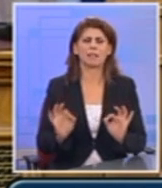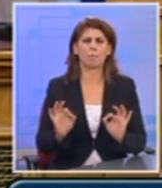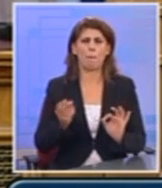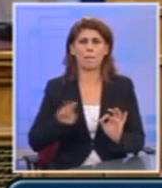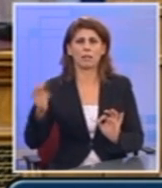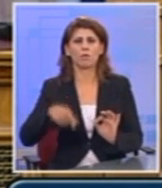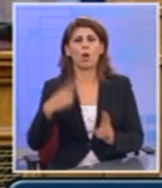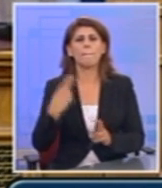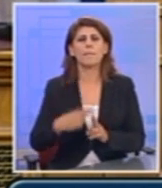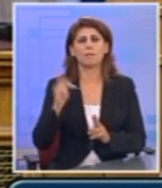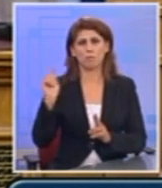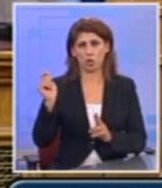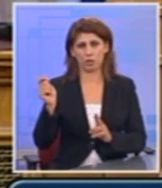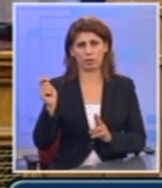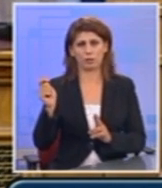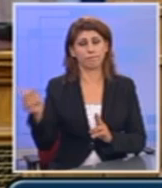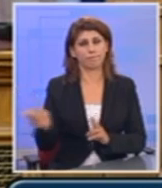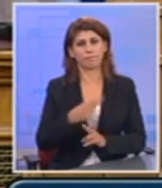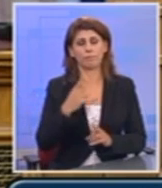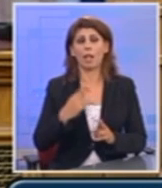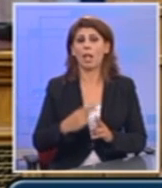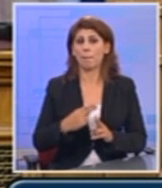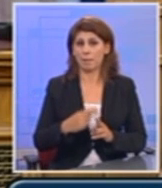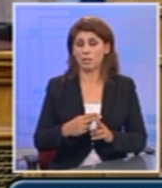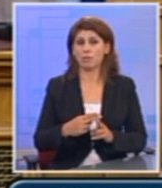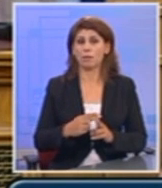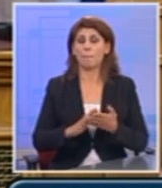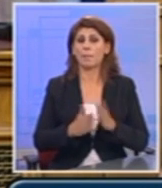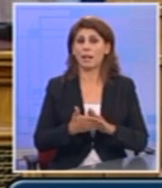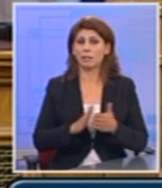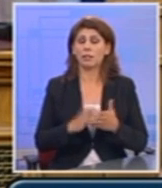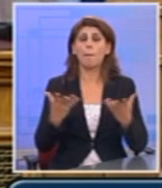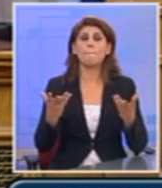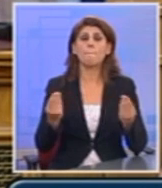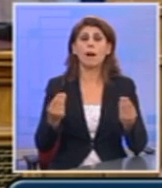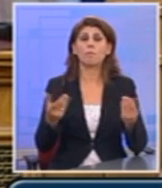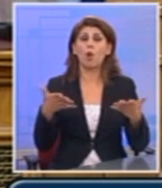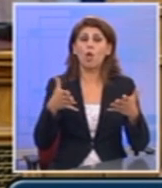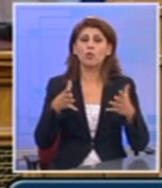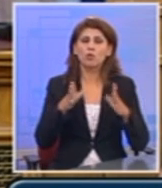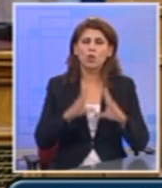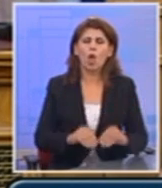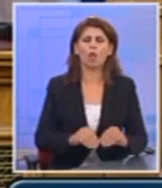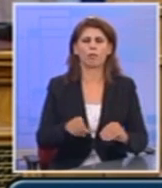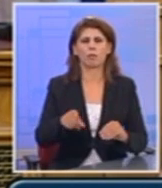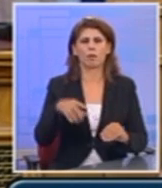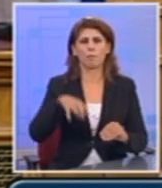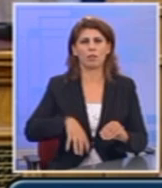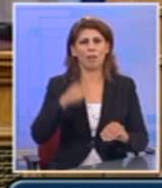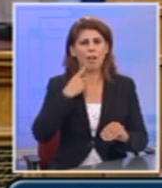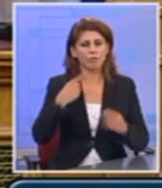επίσημη πολιτική παραπέμποντας επίσης σε πρακτικές πάρα πολύ σκοτεινών εποχών τις οποίες δίδαξε η